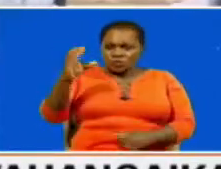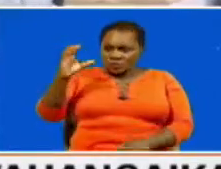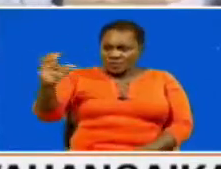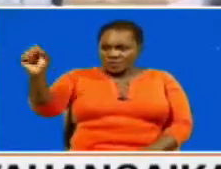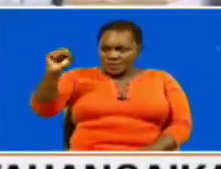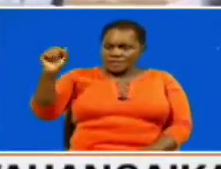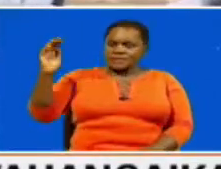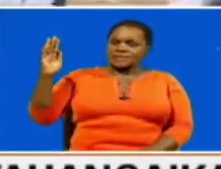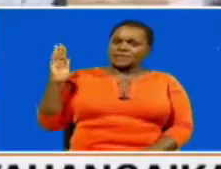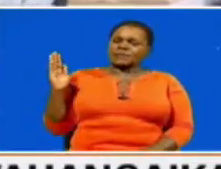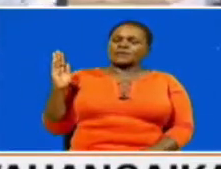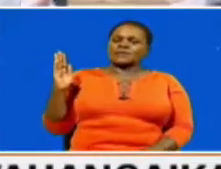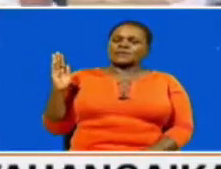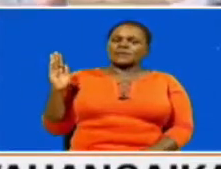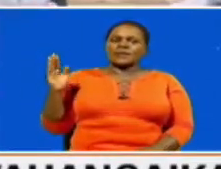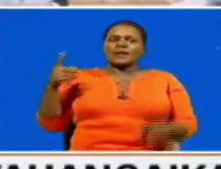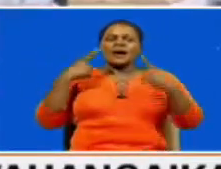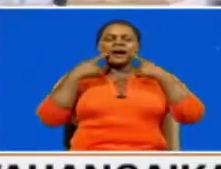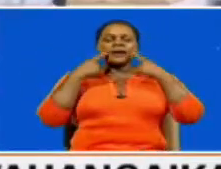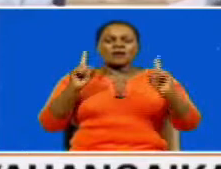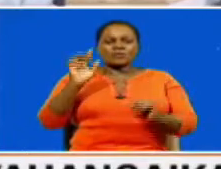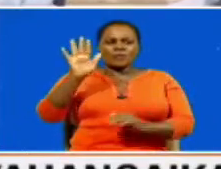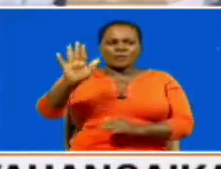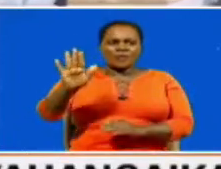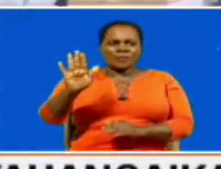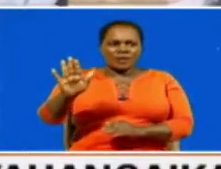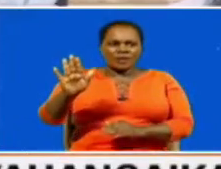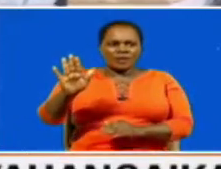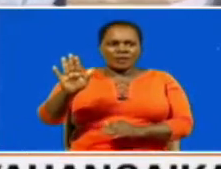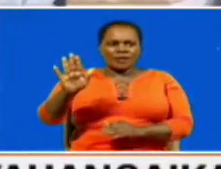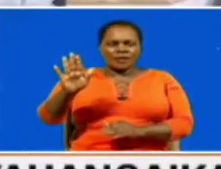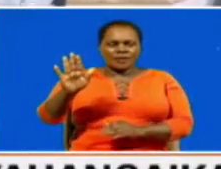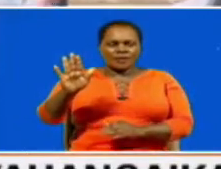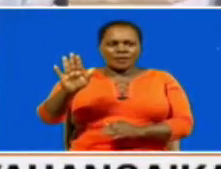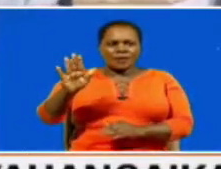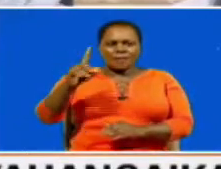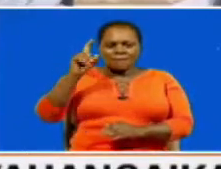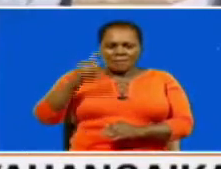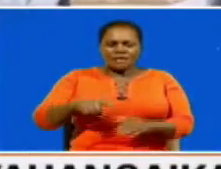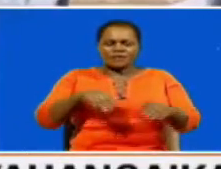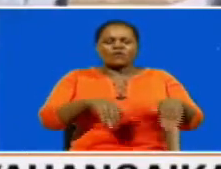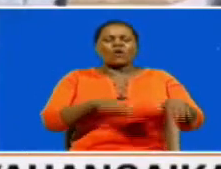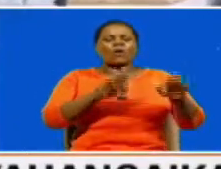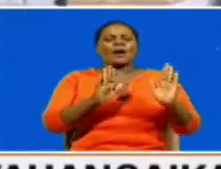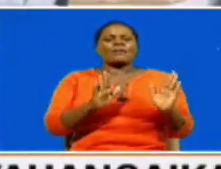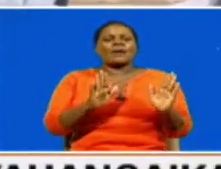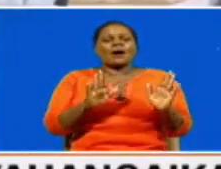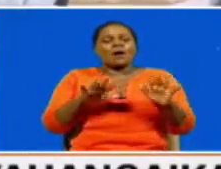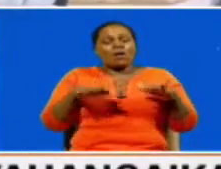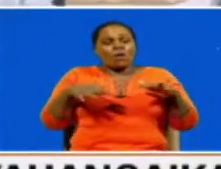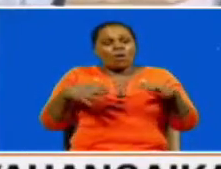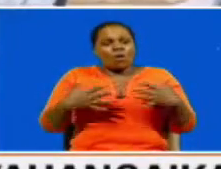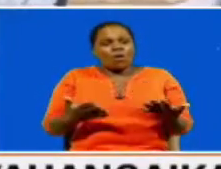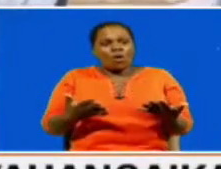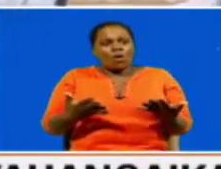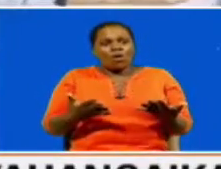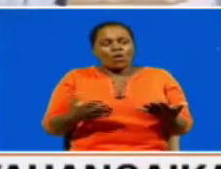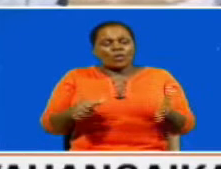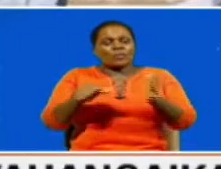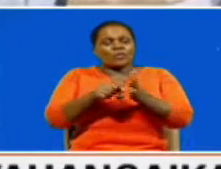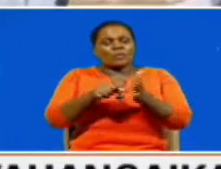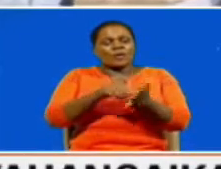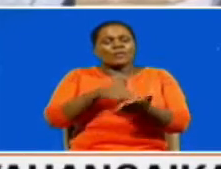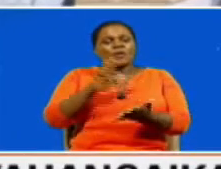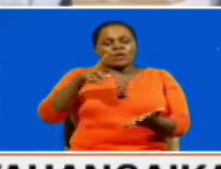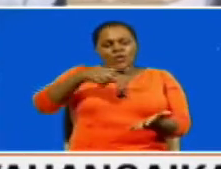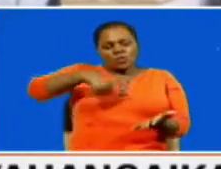Kindiki. The pronouncements you make, you have to follow them. Otherwise, you wakora watajisikia sana.